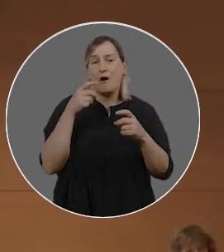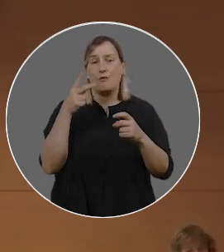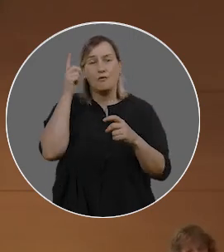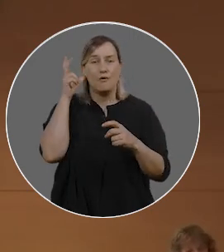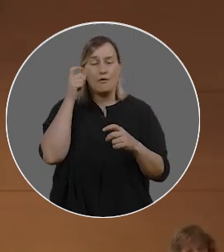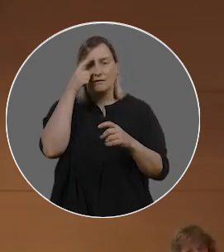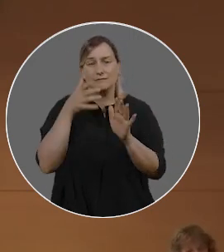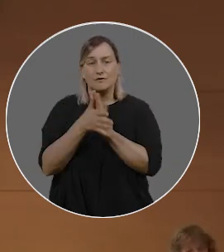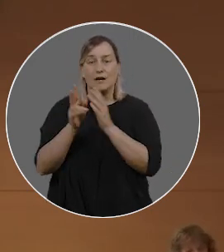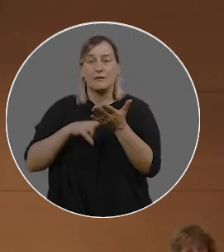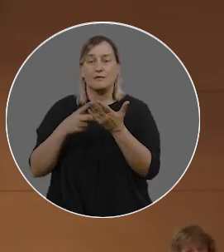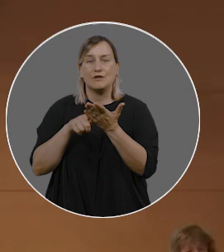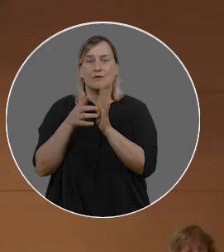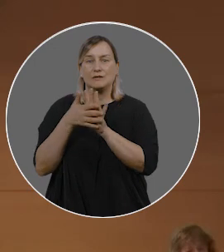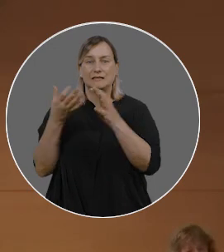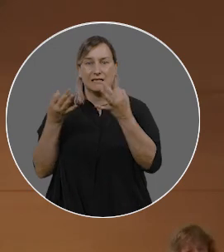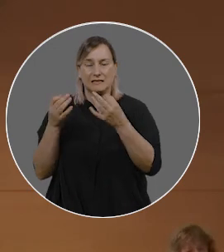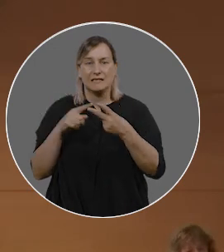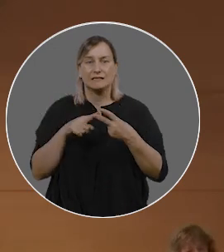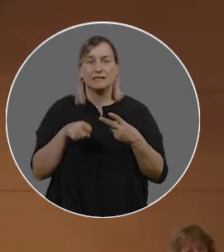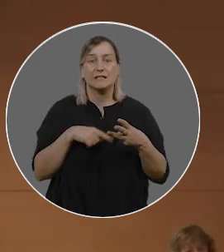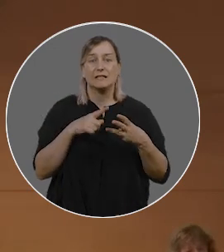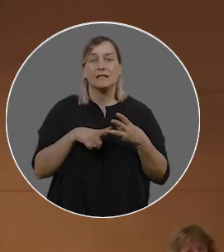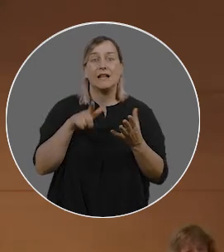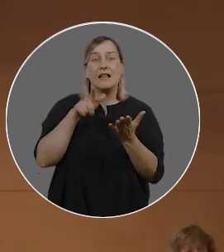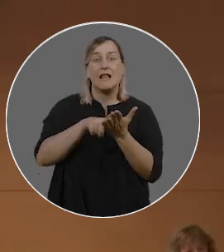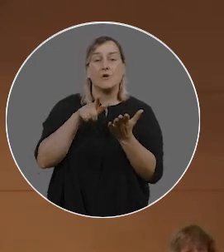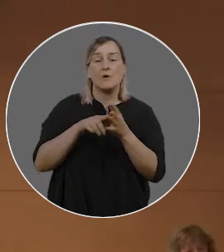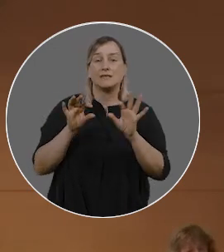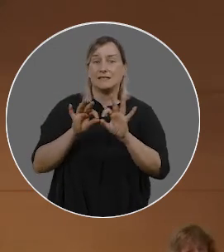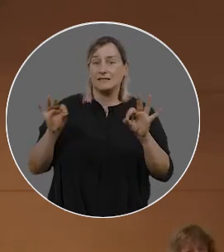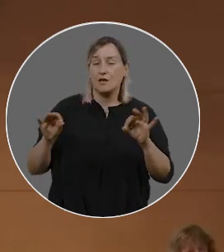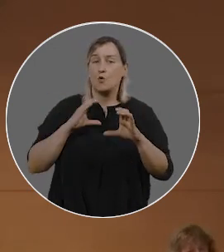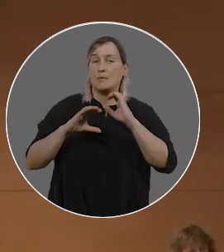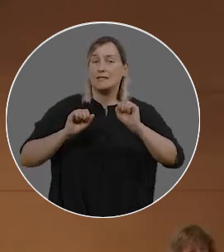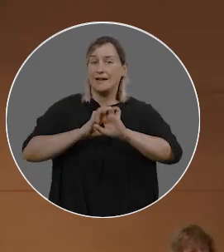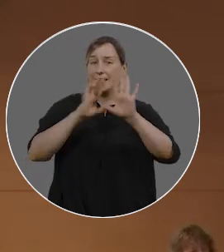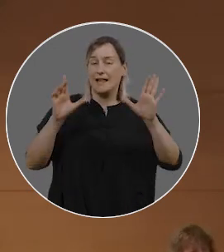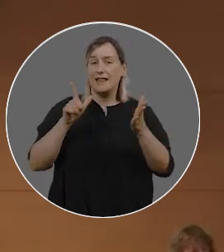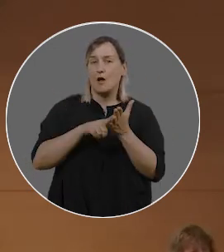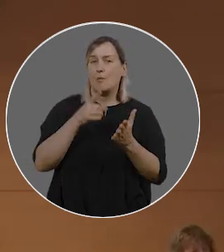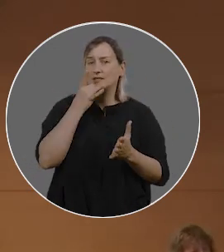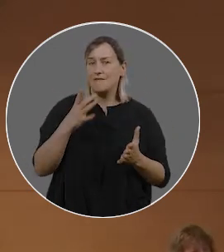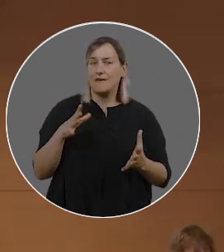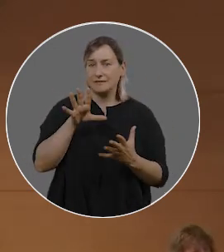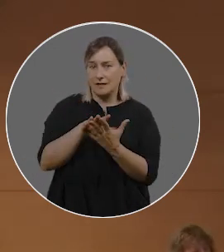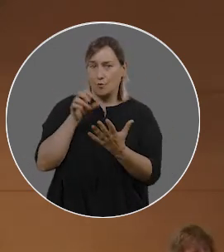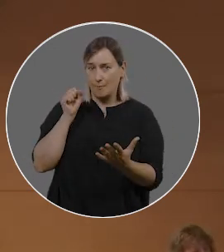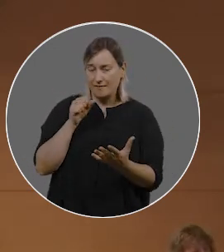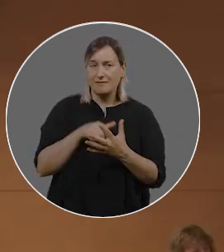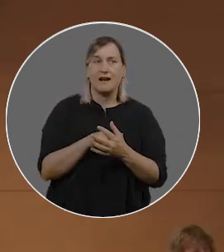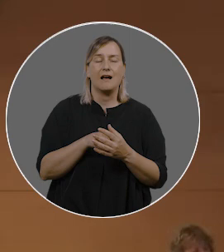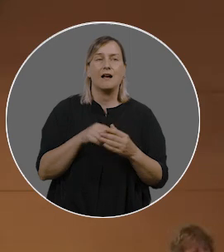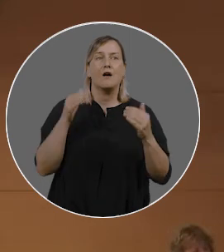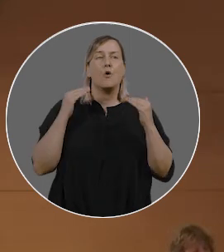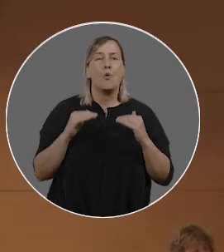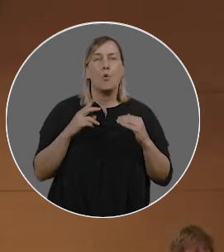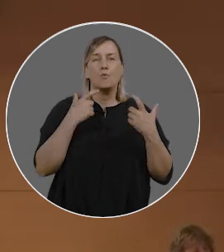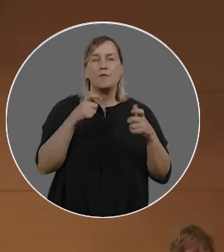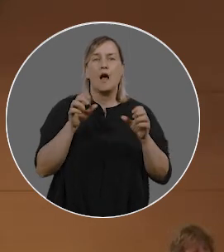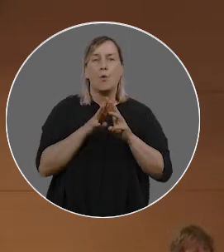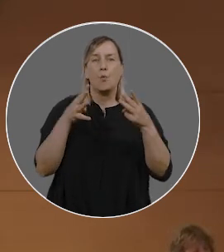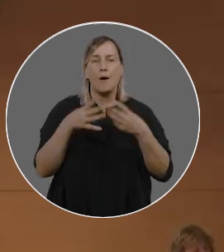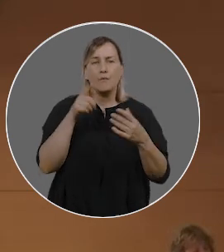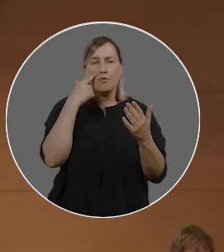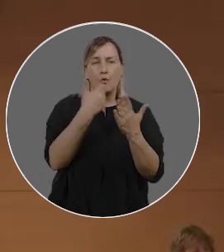subtitulació, l'audiodescripció, la interpretació en llengua de signes, un sobre llenguatge planer, comunicació clara, llenguatge fàcil de comprendre, un